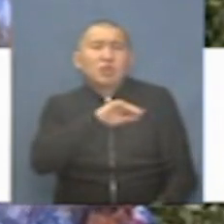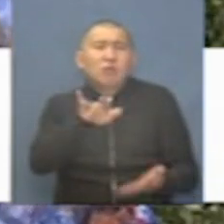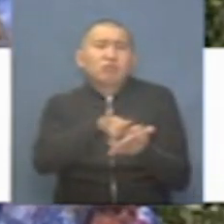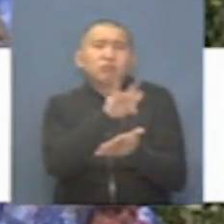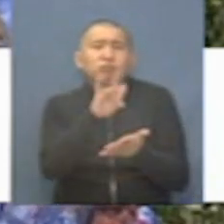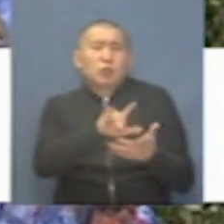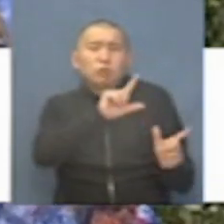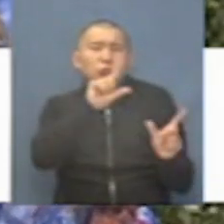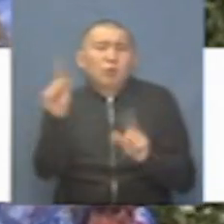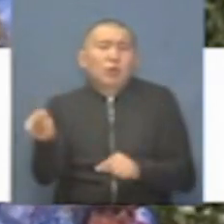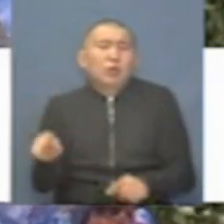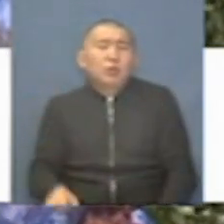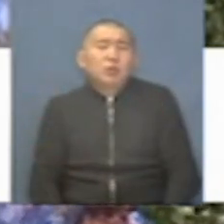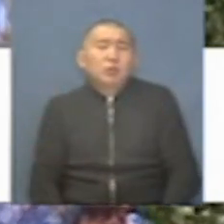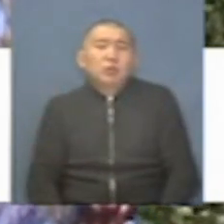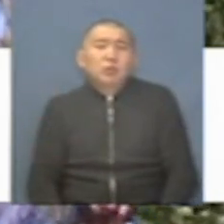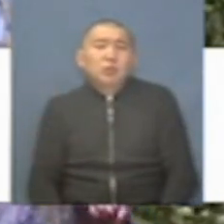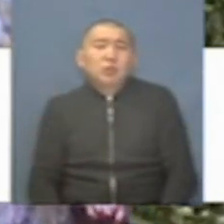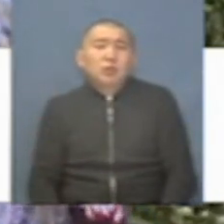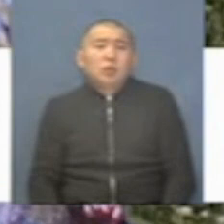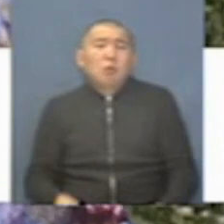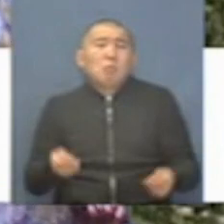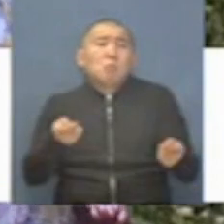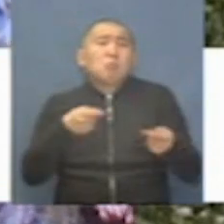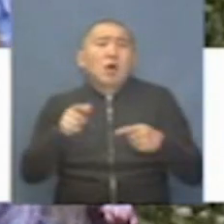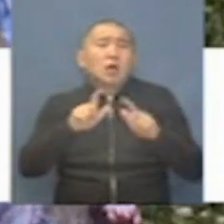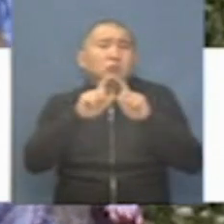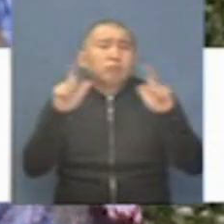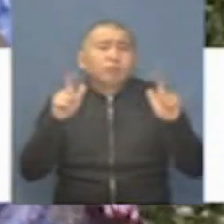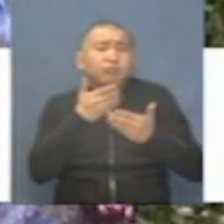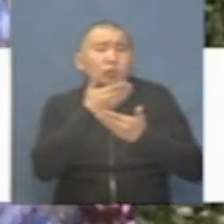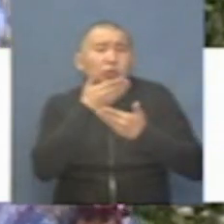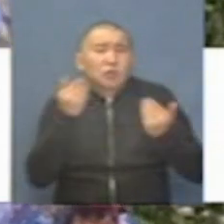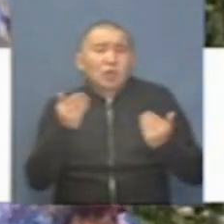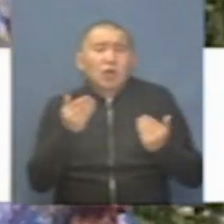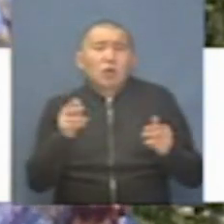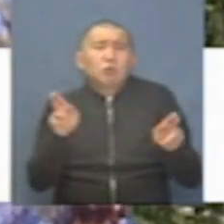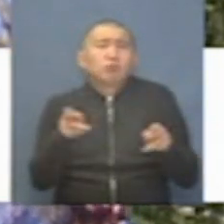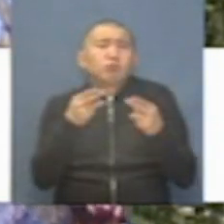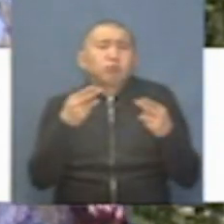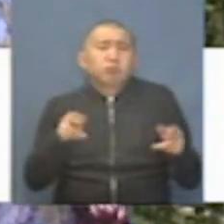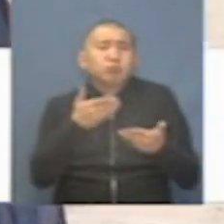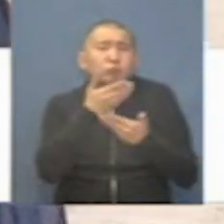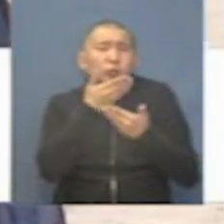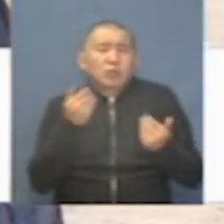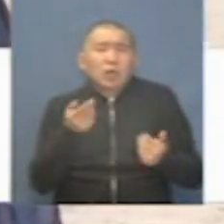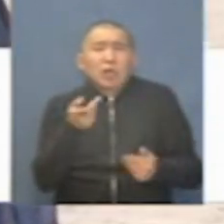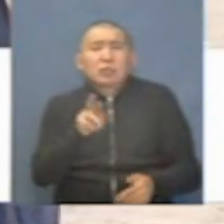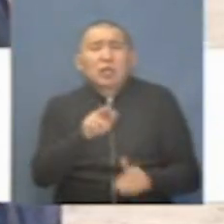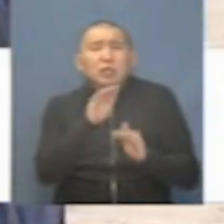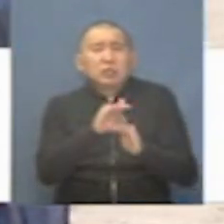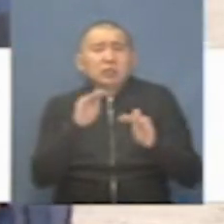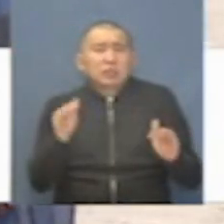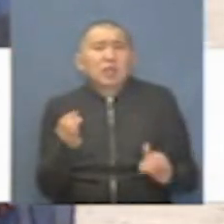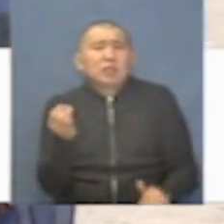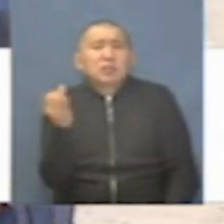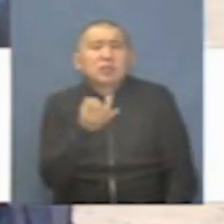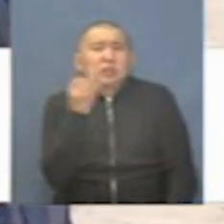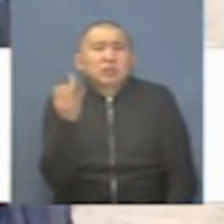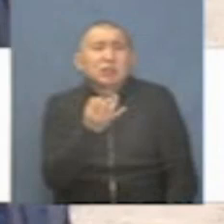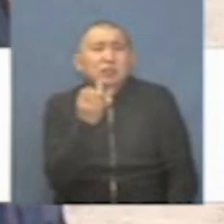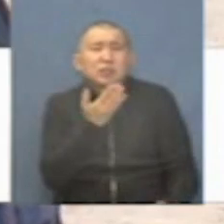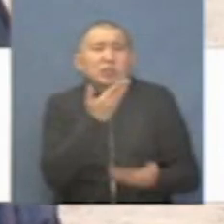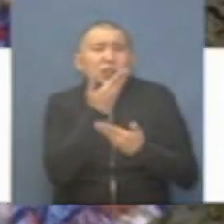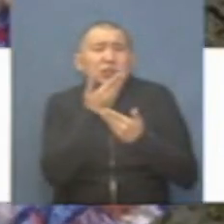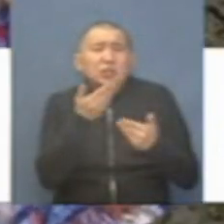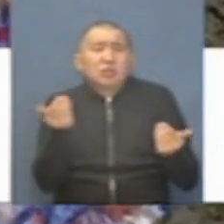ауылда мектеп жоқ, магазин жоқ, клуб жоқ. Короче, баладарға еткен интерес никакой жоқ. Жас балалар енді по